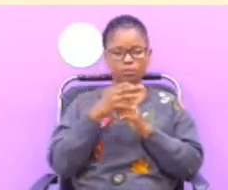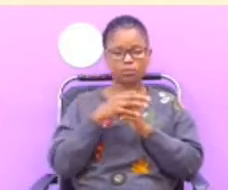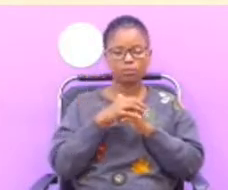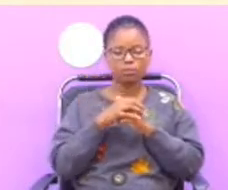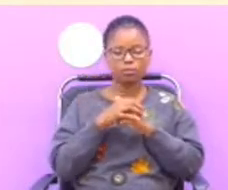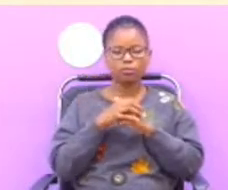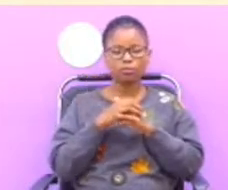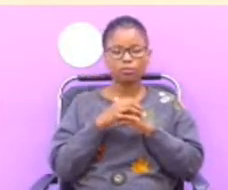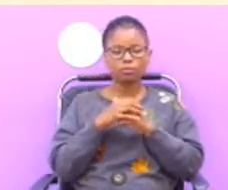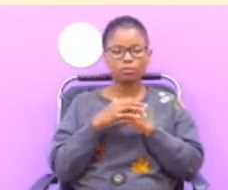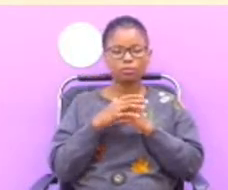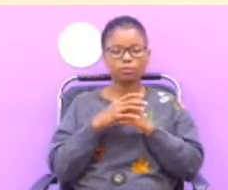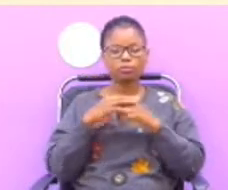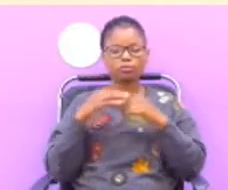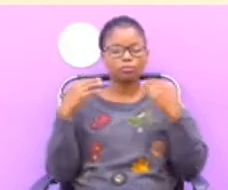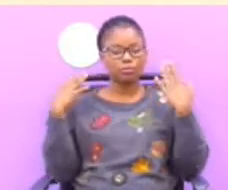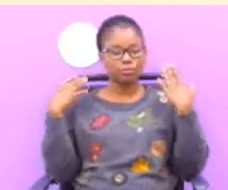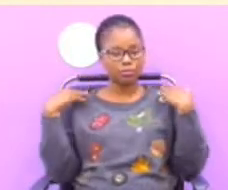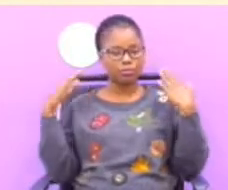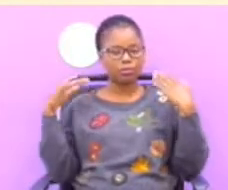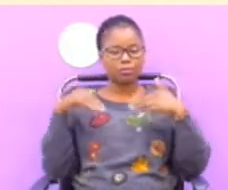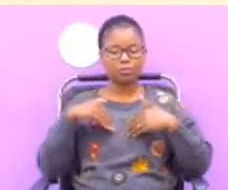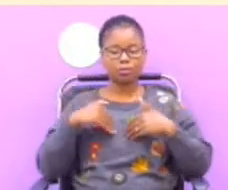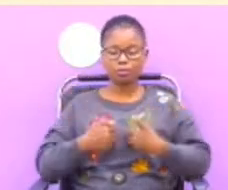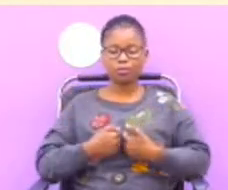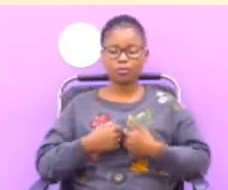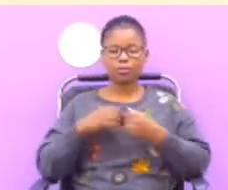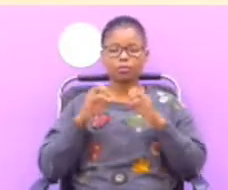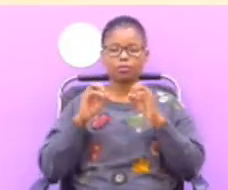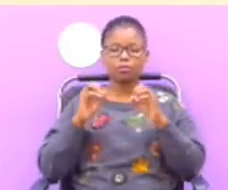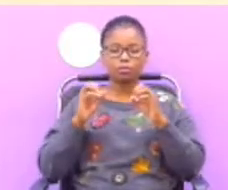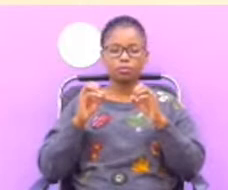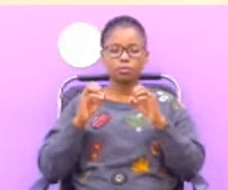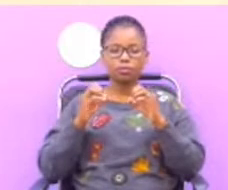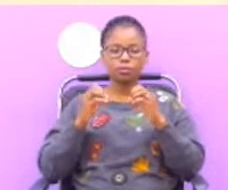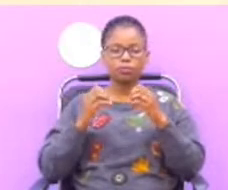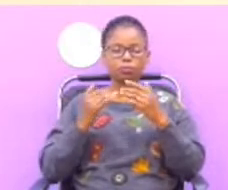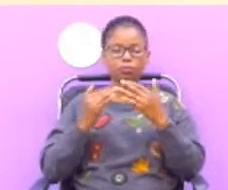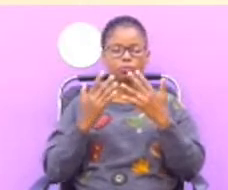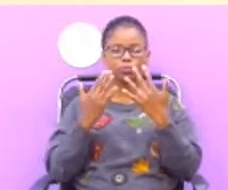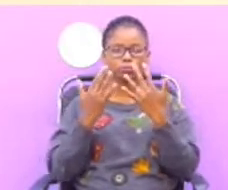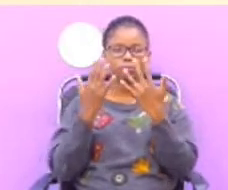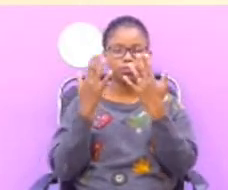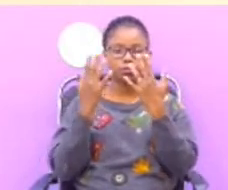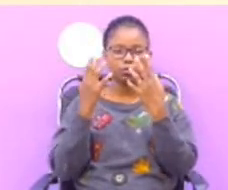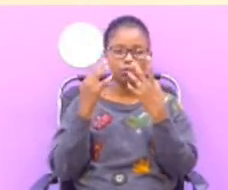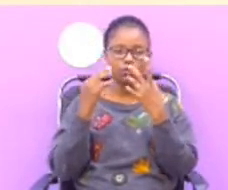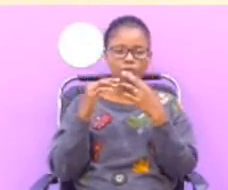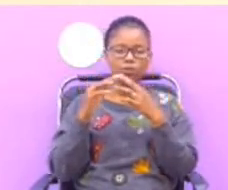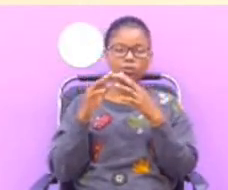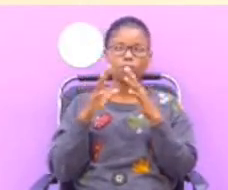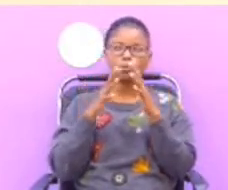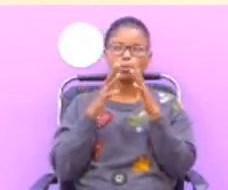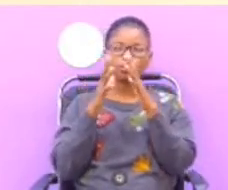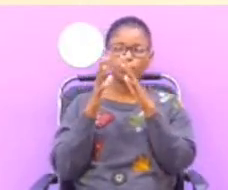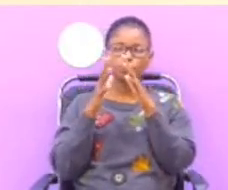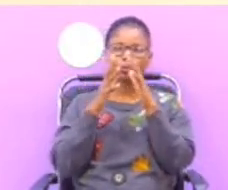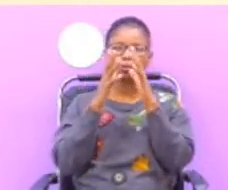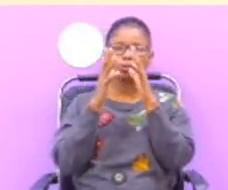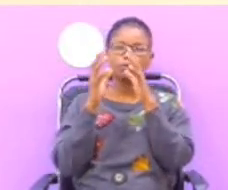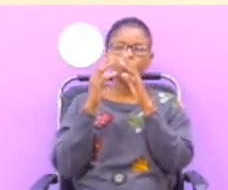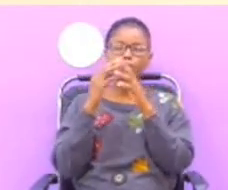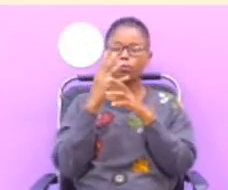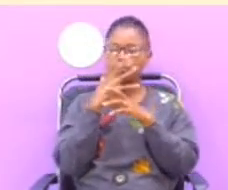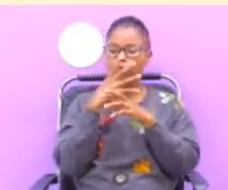Mũraika ũcio ndaranoga anyitĩte gacuri kau, mwaki ũkoima na igũrũ gũkambĩrĩria gũtoga gũkambĩrĩria gũtoga gũgathakara